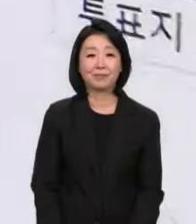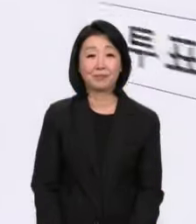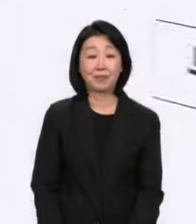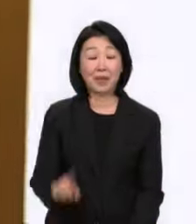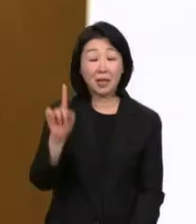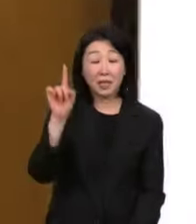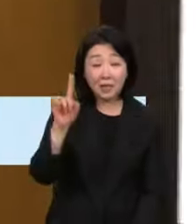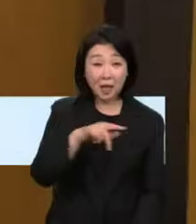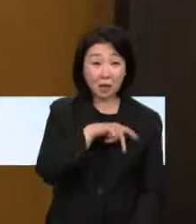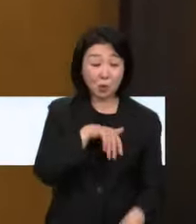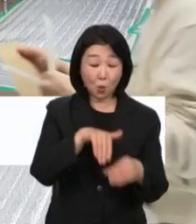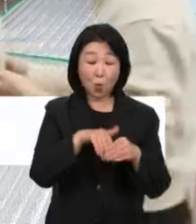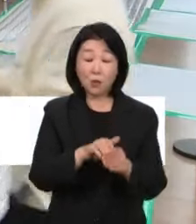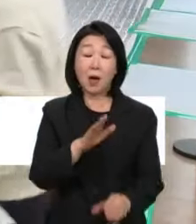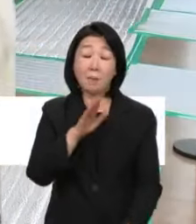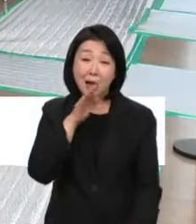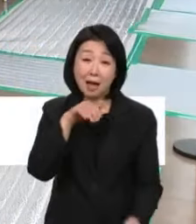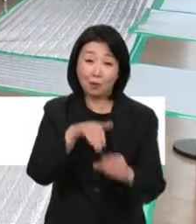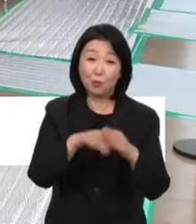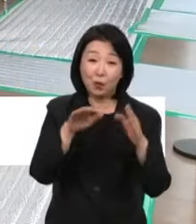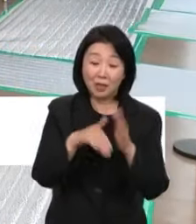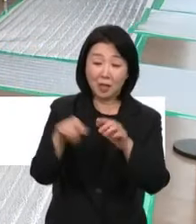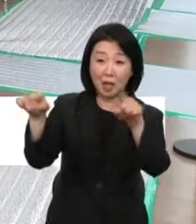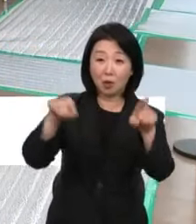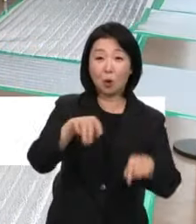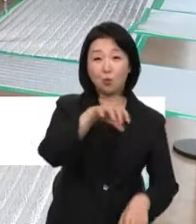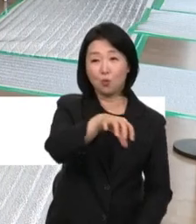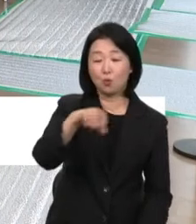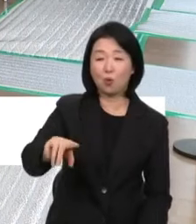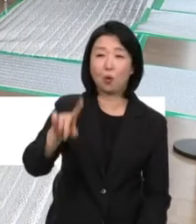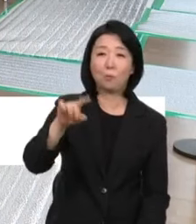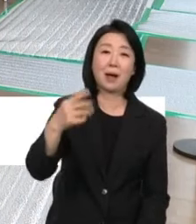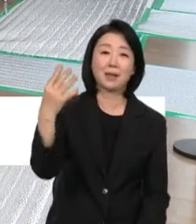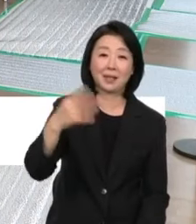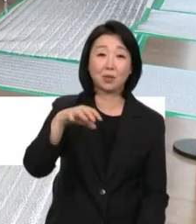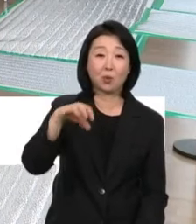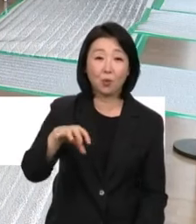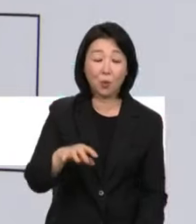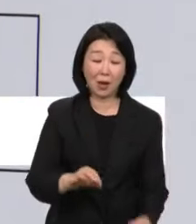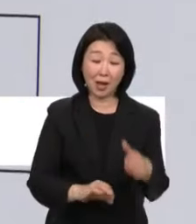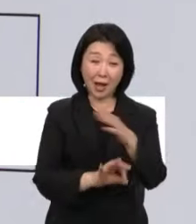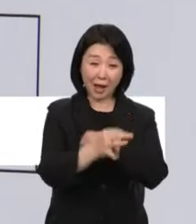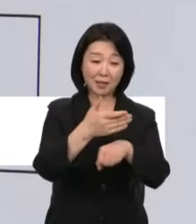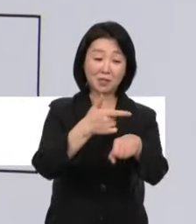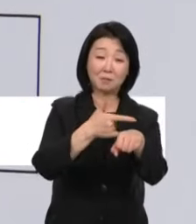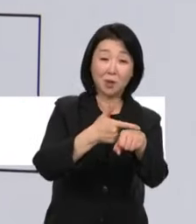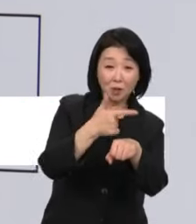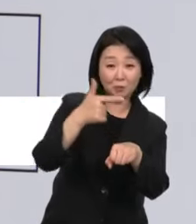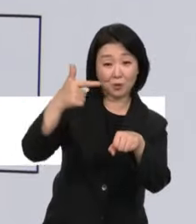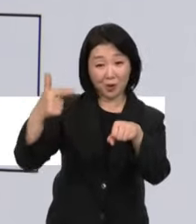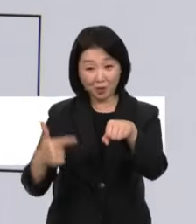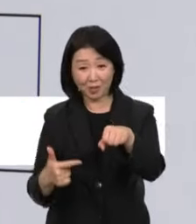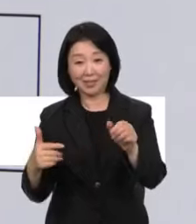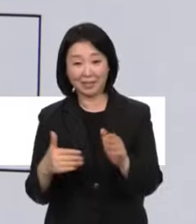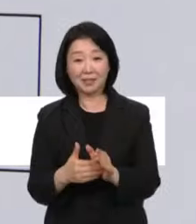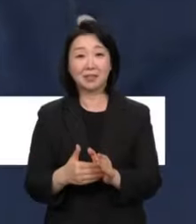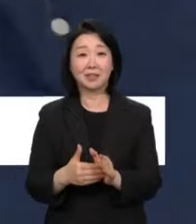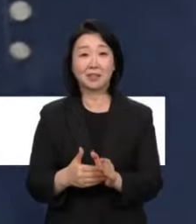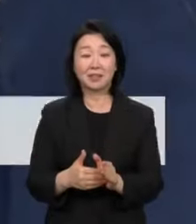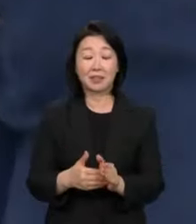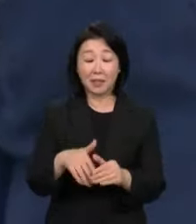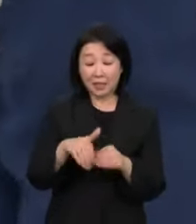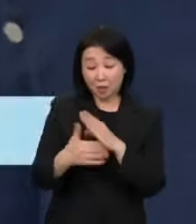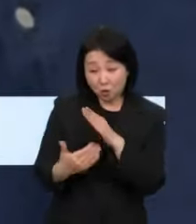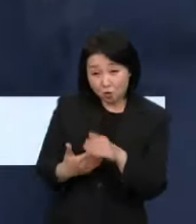내일 총선 본투표는 전국 약 14,000개 투표소에서 오전 6시부터 오후 6시까지 가능합니다. 사전투표